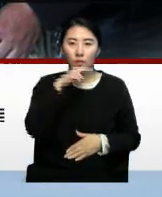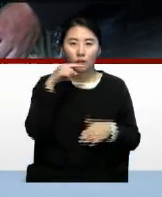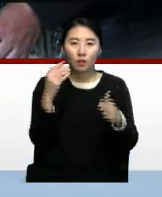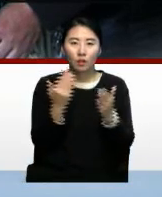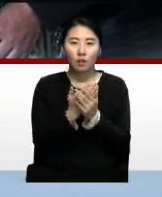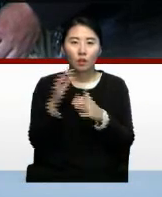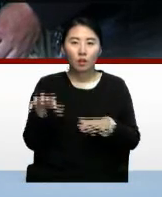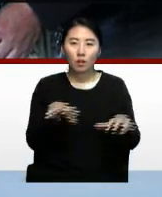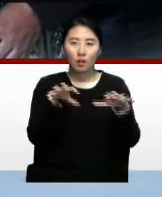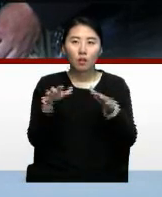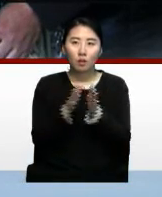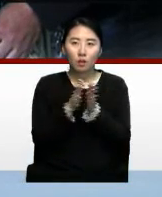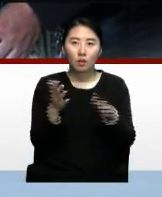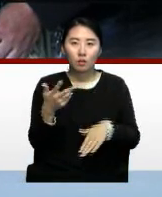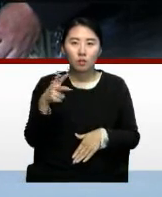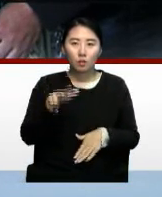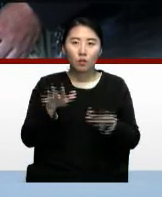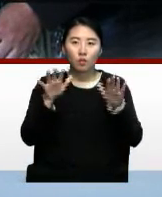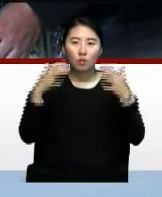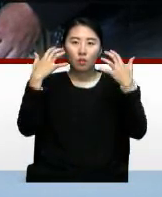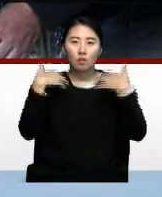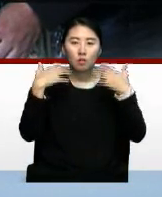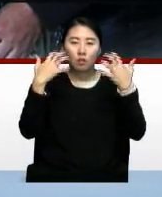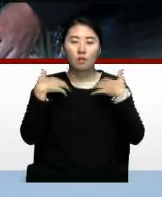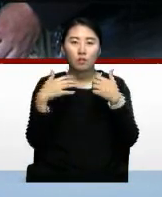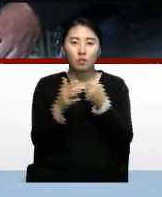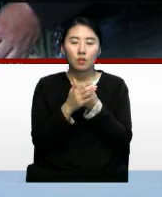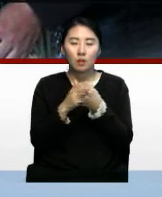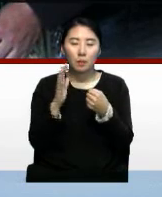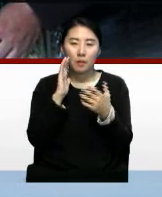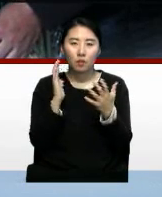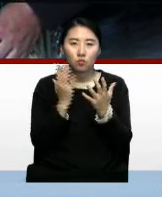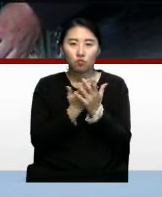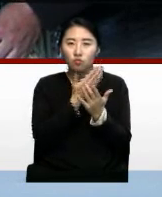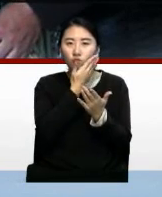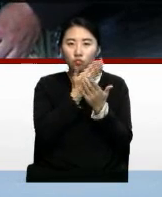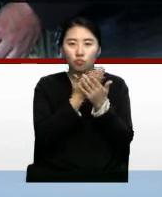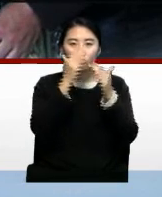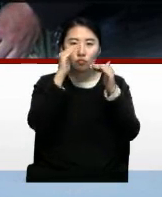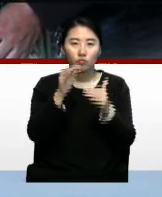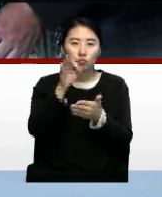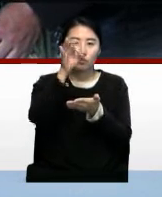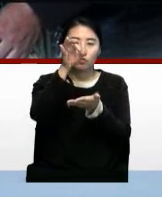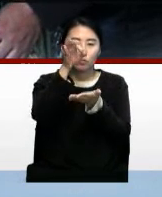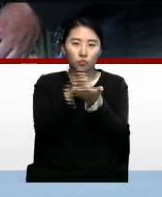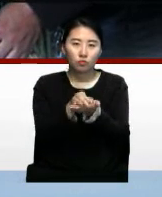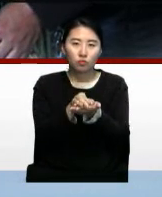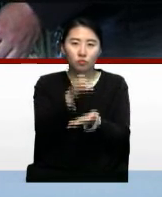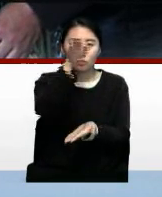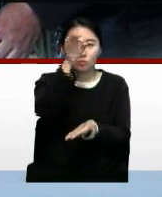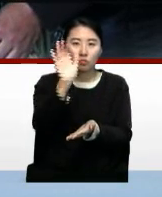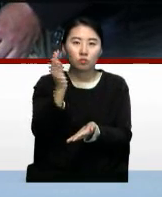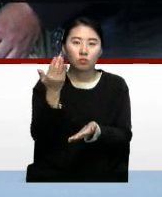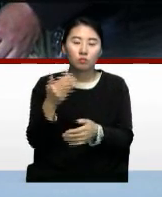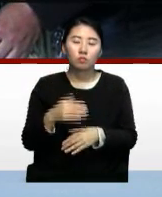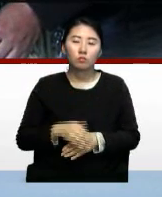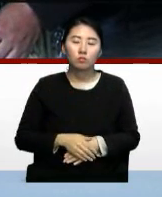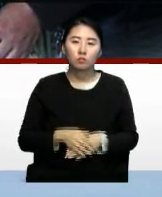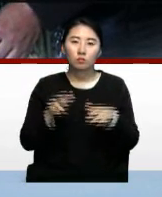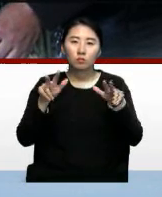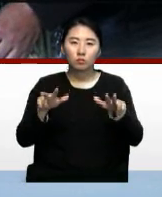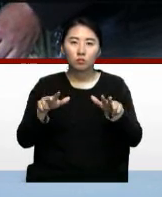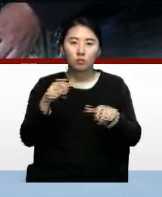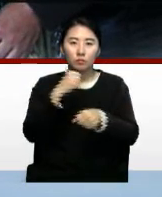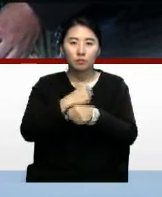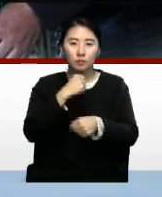김장철이 시작됐습니다. 하지만 올여름 폭염 여파로 배추 등 주요 채소값은 지난해보다 오른 상태인데요.